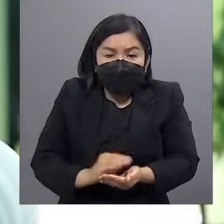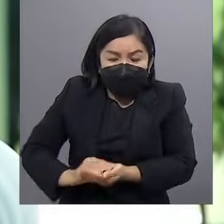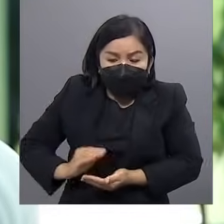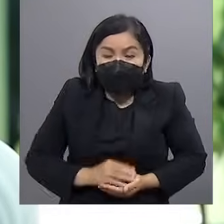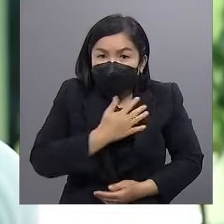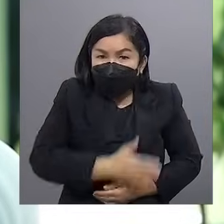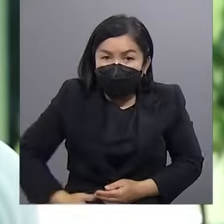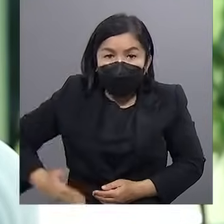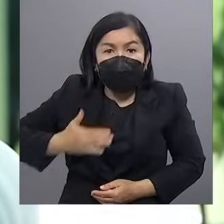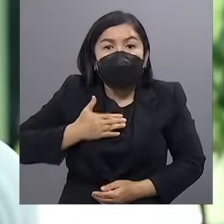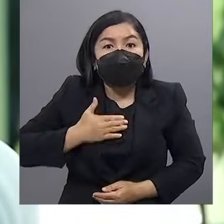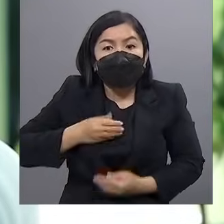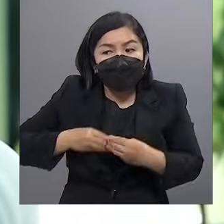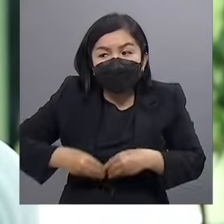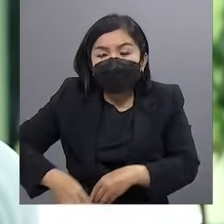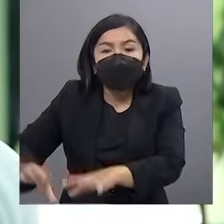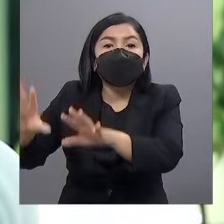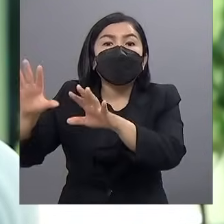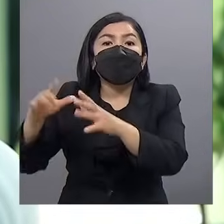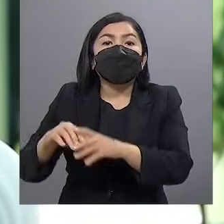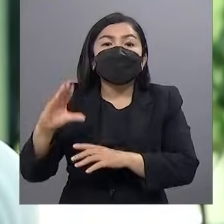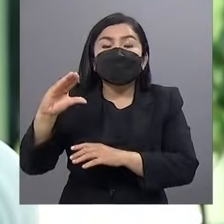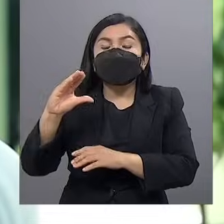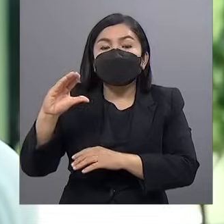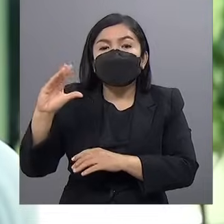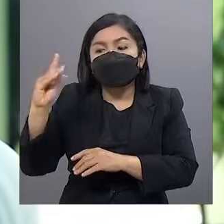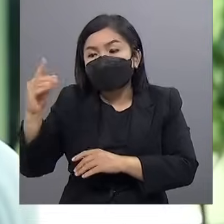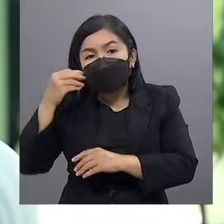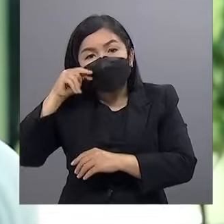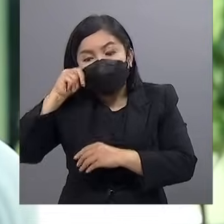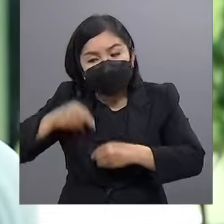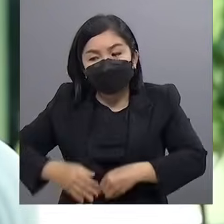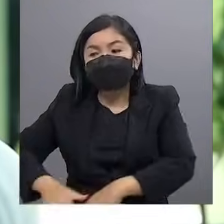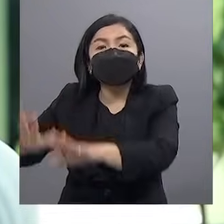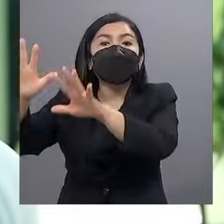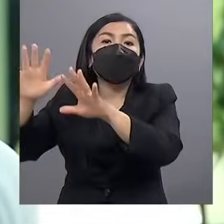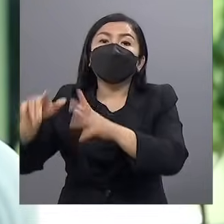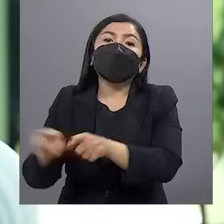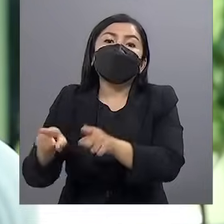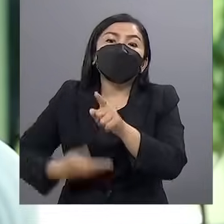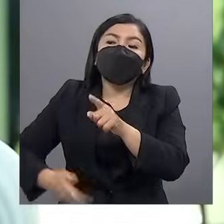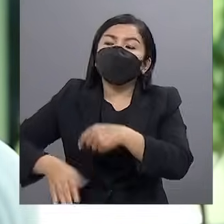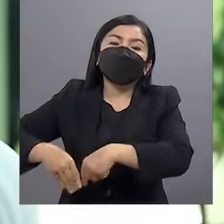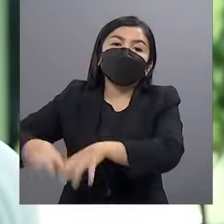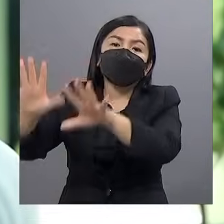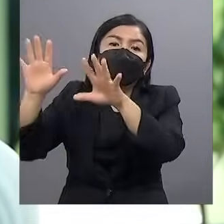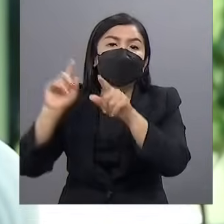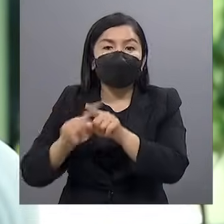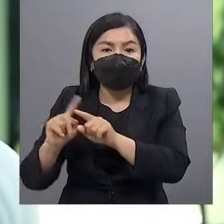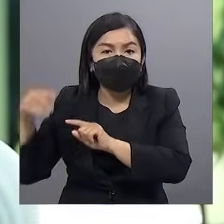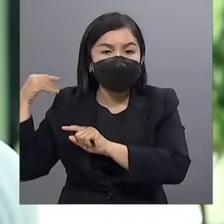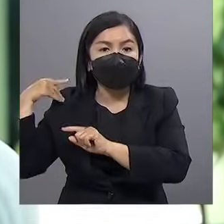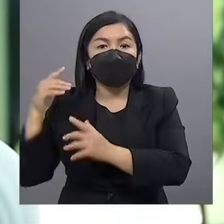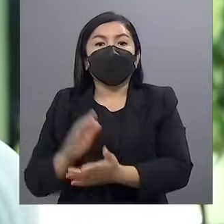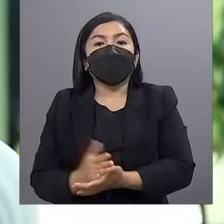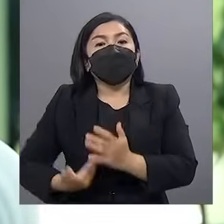กว่าวิตามินที่ละลายในน้ำเช่นวิตามินซีบีเนี้ยอะไรน้ำกินเยอะมันก็ขับปัสสาวะหรือโฟลิกถึงนะครับก็กินเยอะแล้วออกอยู่